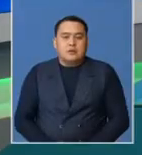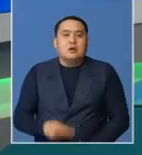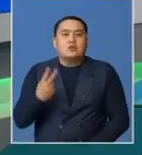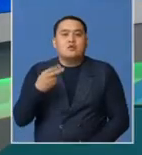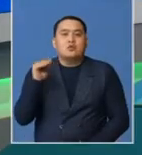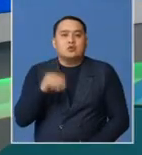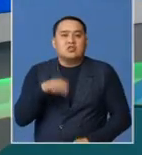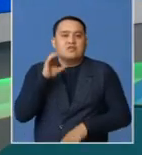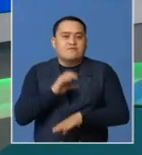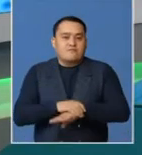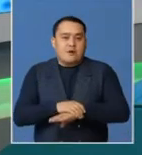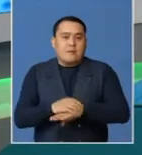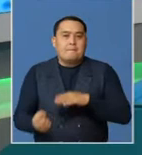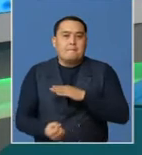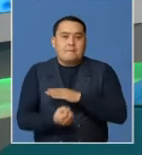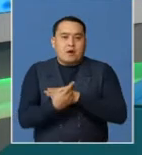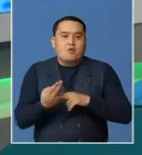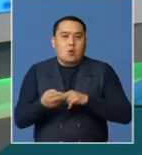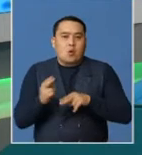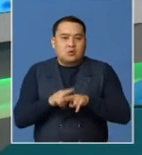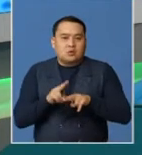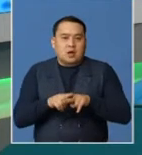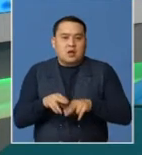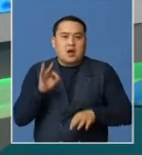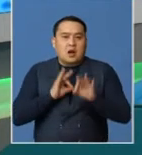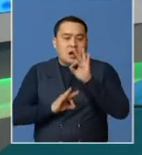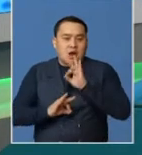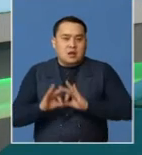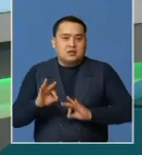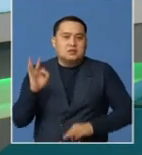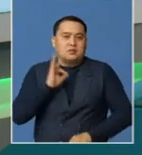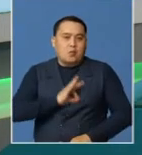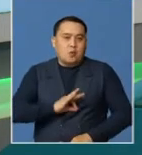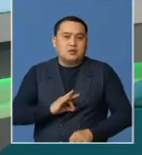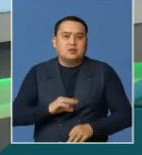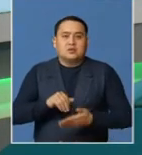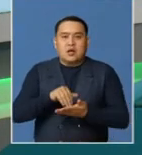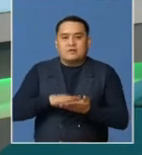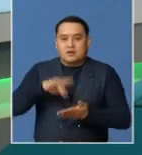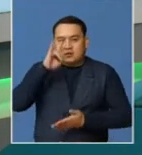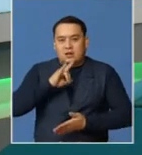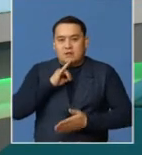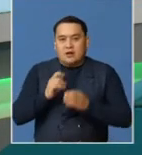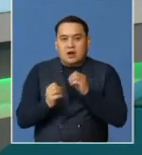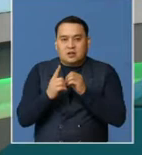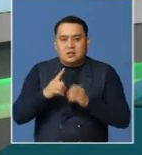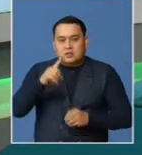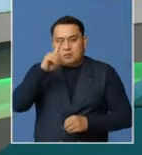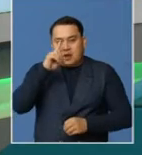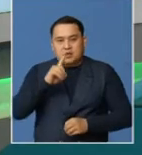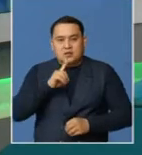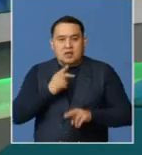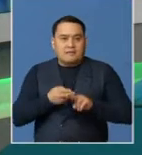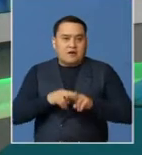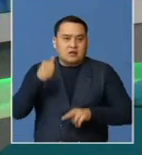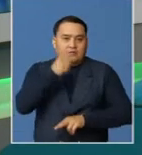Более 2000 фактов проявления побочных действий при приеме лекарственных препаратов зарегистрировано в Казахстане за 11